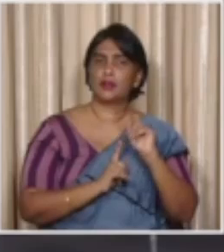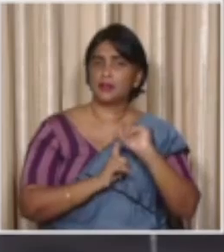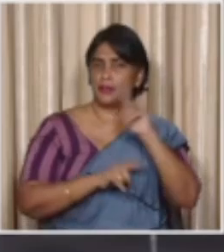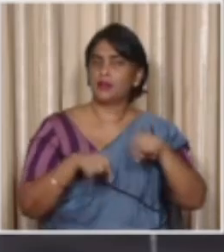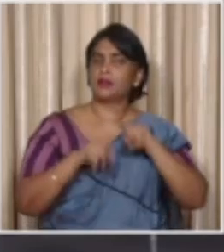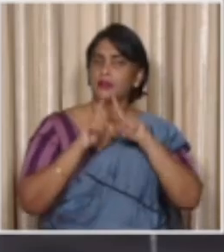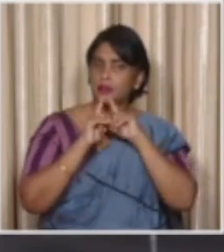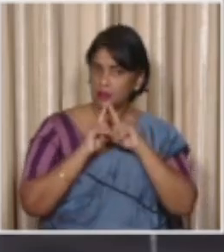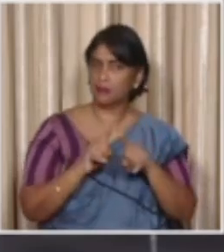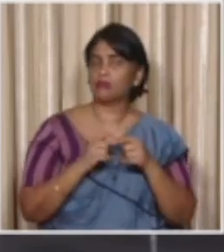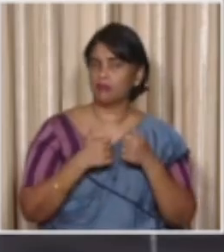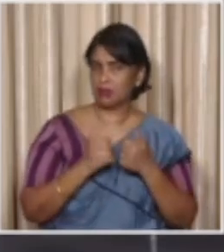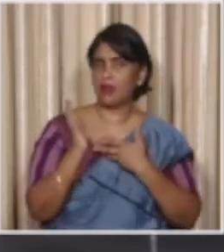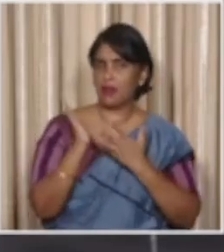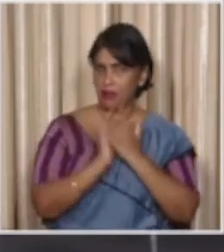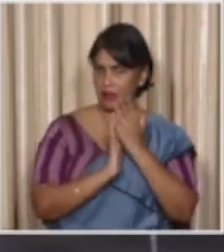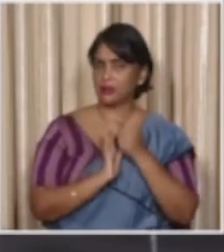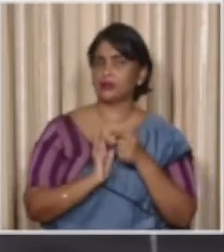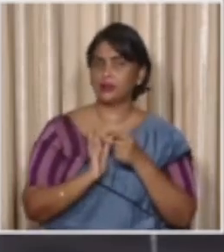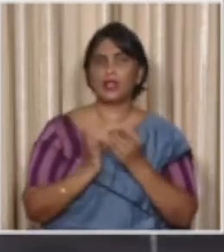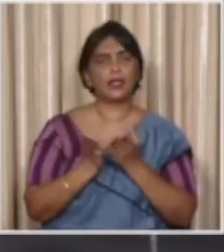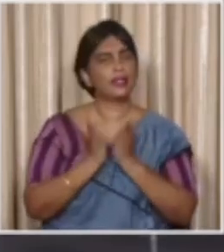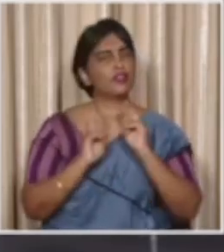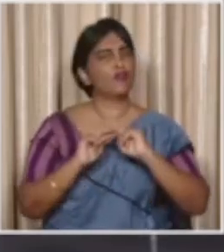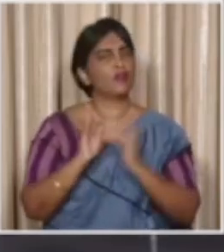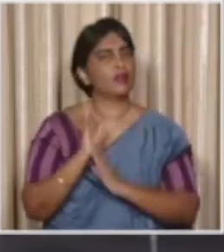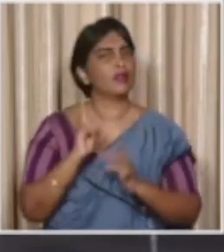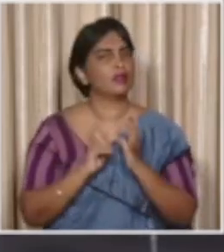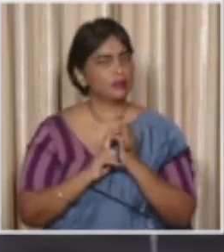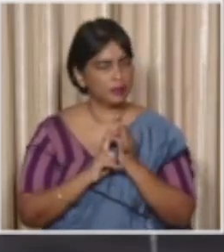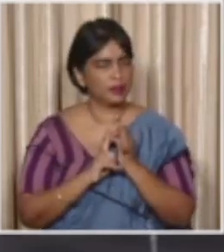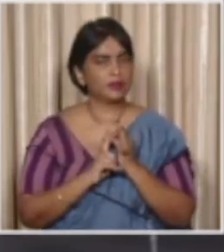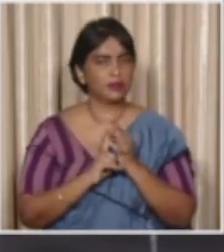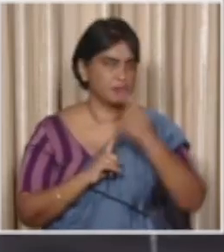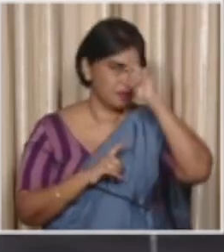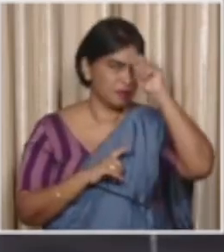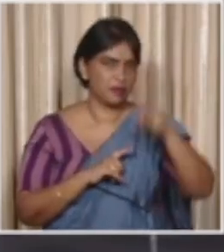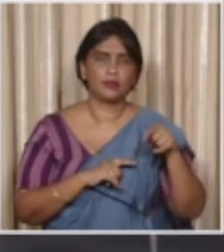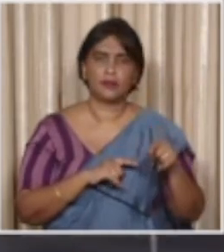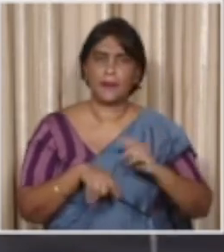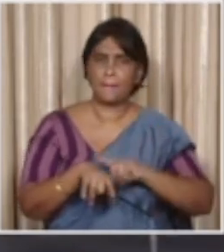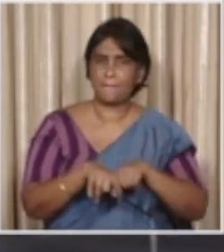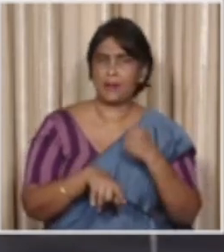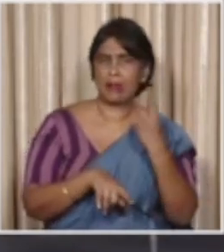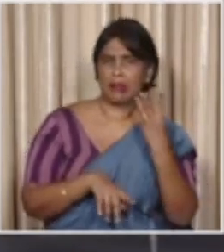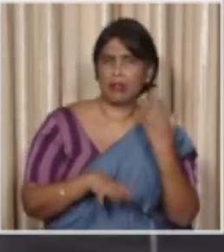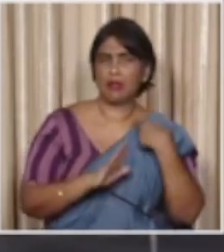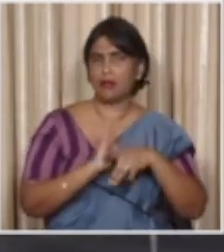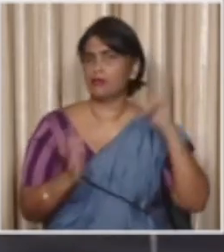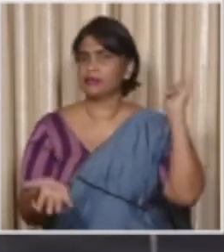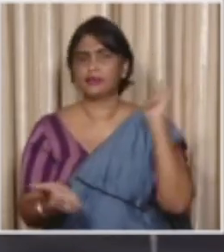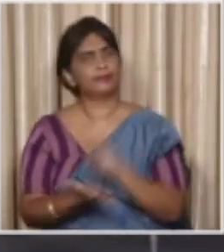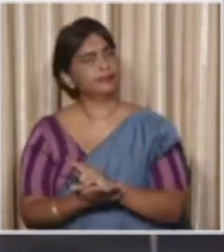ගැනීමට යුක්ති සහගත අයිතියක් තියෙනවා. ඉන්දීය විදේශ අමාත්‍ය ජයශංකර් මෙනන් මහත්මයා පැය කිහිපයකට ලංකාවට